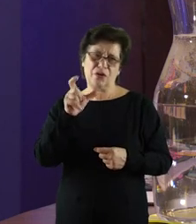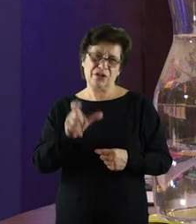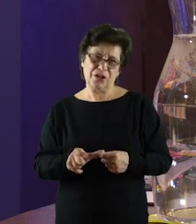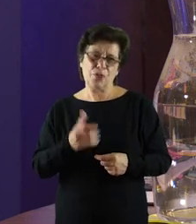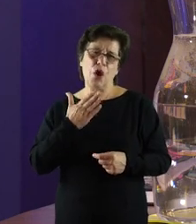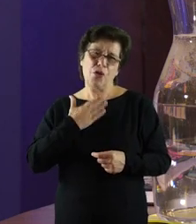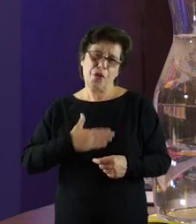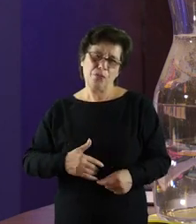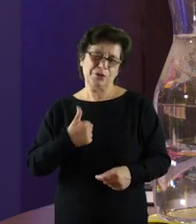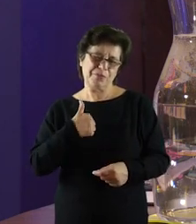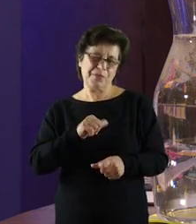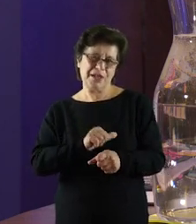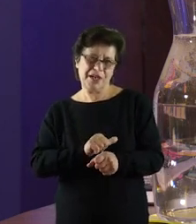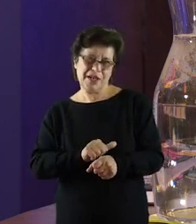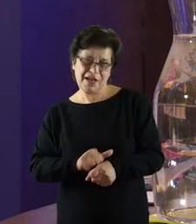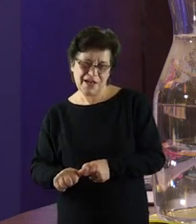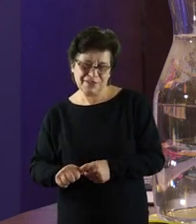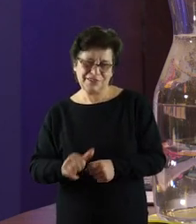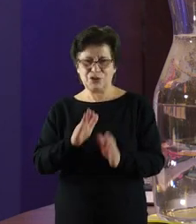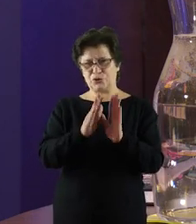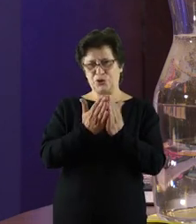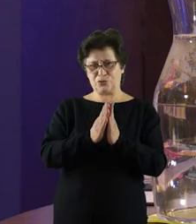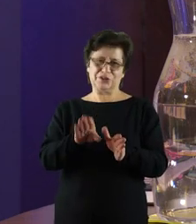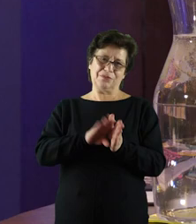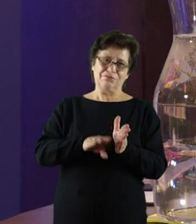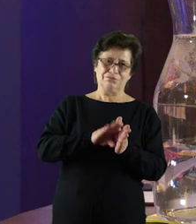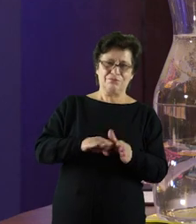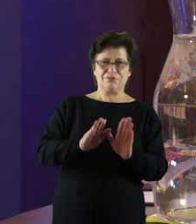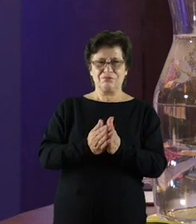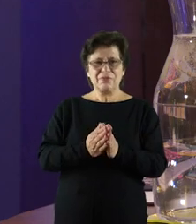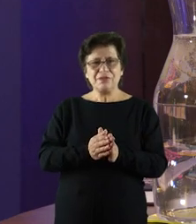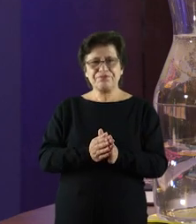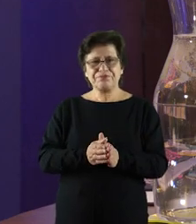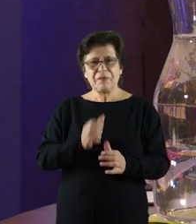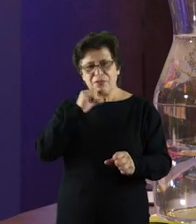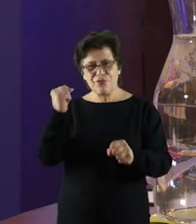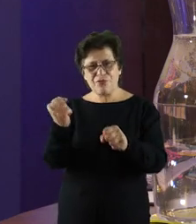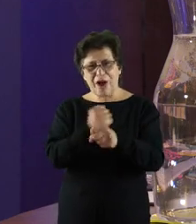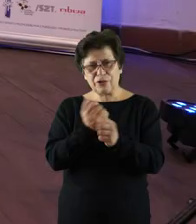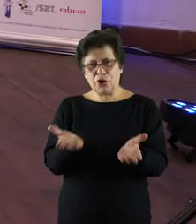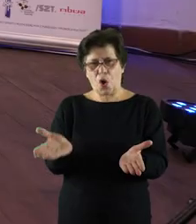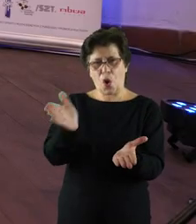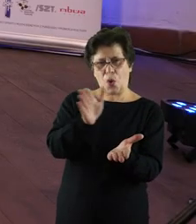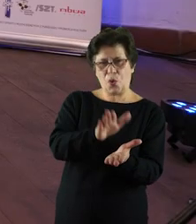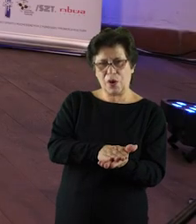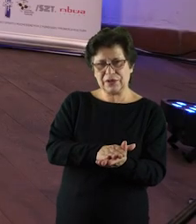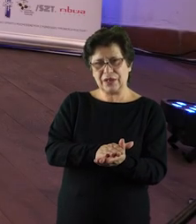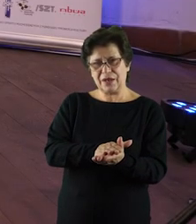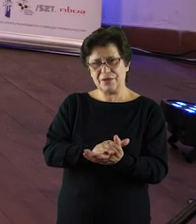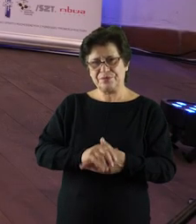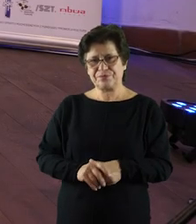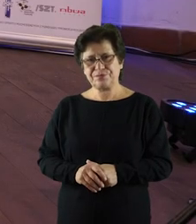kiedy mam książki w sztywnych okładkach. Myślę, że autor musi mieć świadomość, że nawet jak powstanie film, to już nie